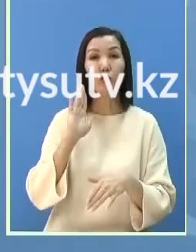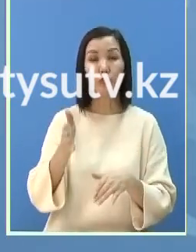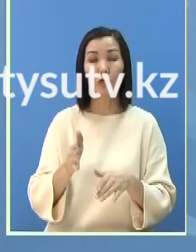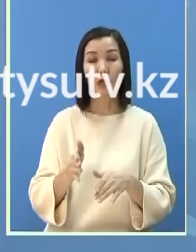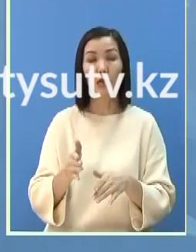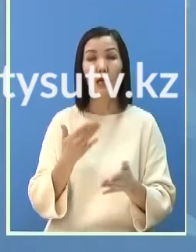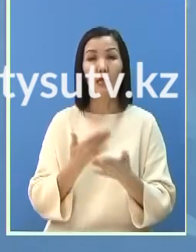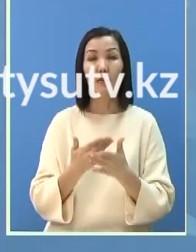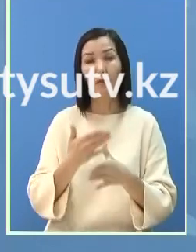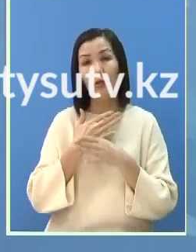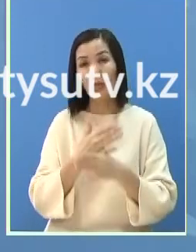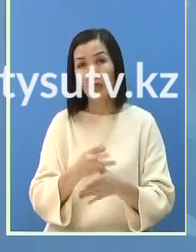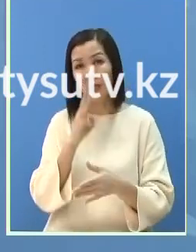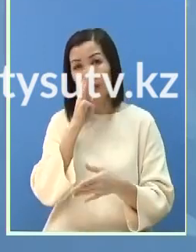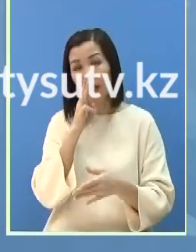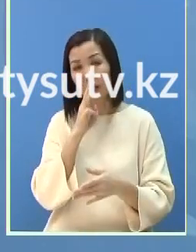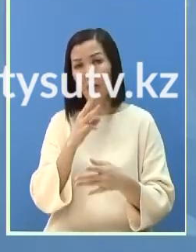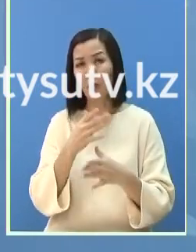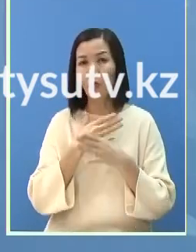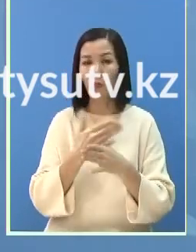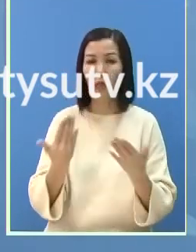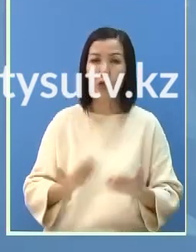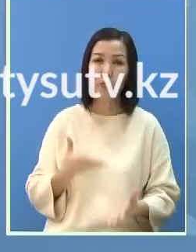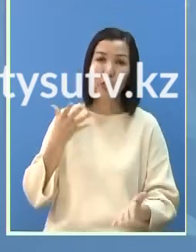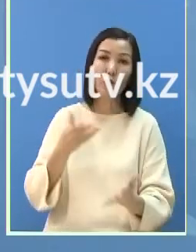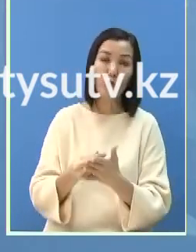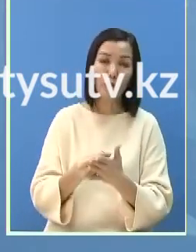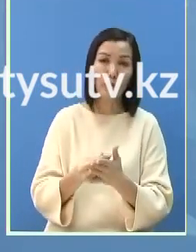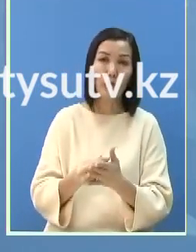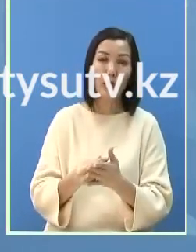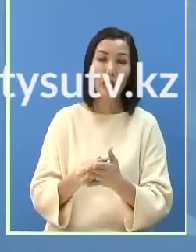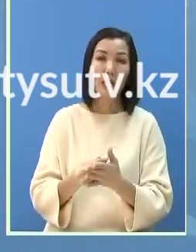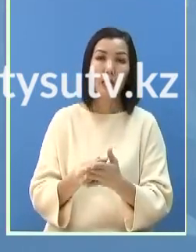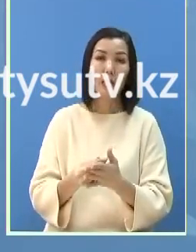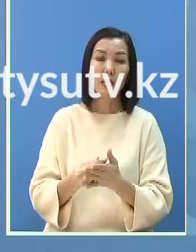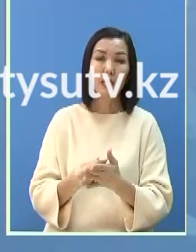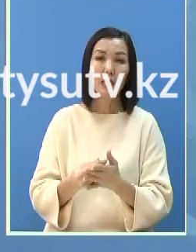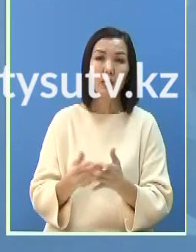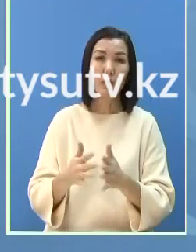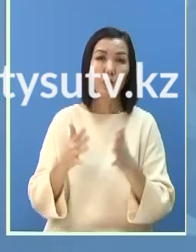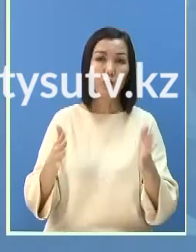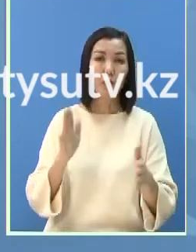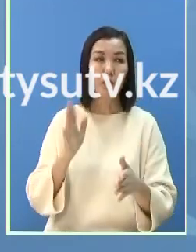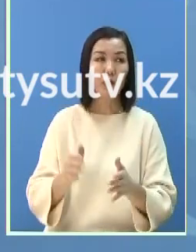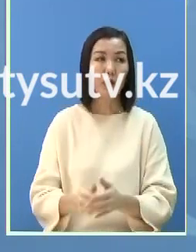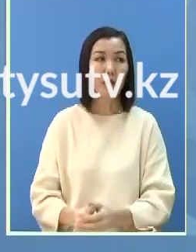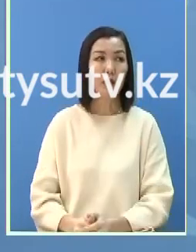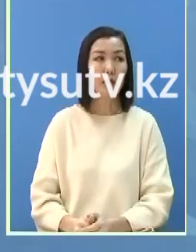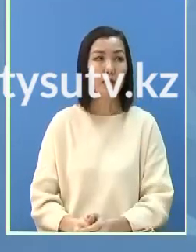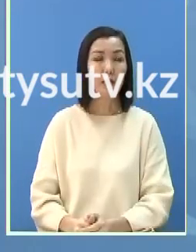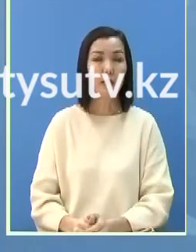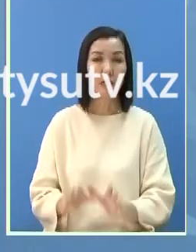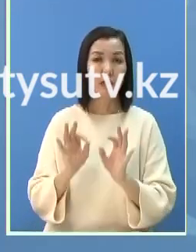Өйткені жәрдемақы, басқа-басқа әлеуметтік төлемдерге төленетін қаражаттың көлемі ұлғаяды. Әрине, дұрыс